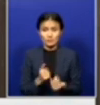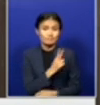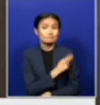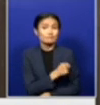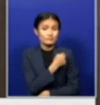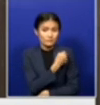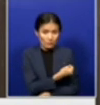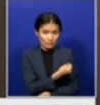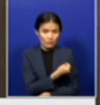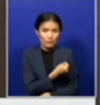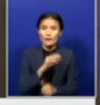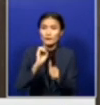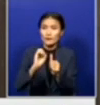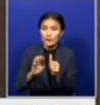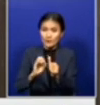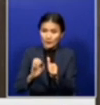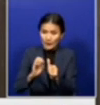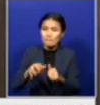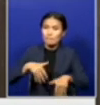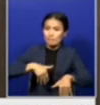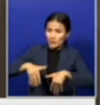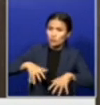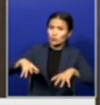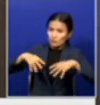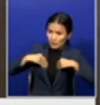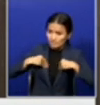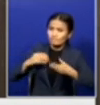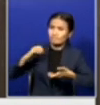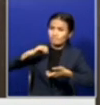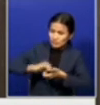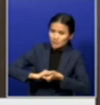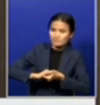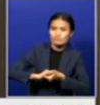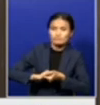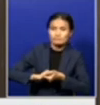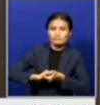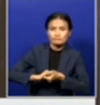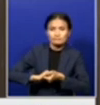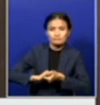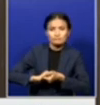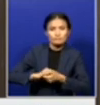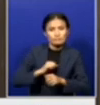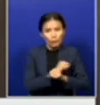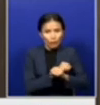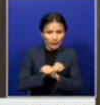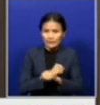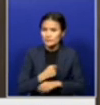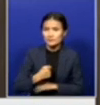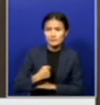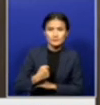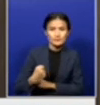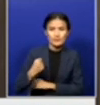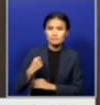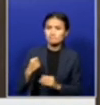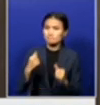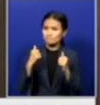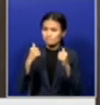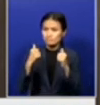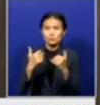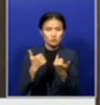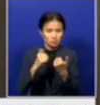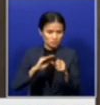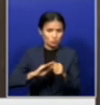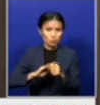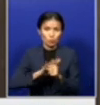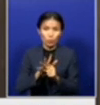ให้คำแนะนำอย่างเคร่งครัดจนทำให้โรคโควิด-19 นั้นได้